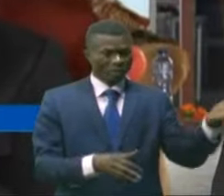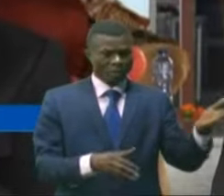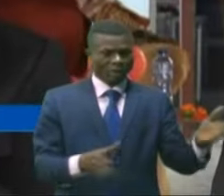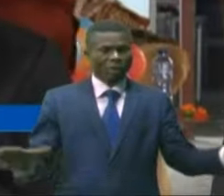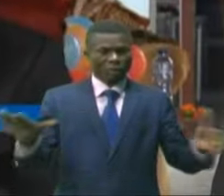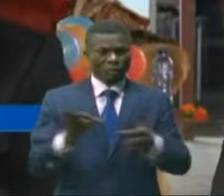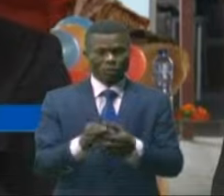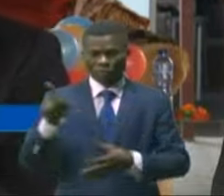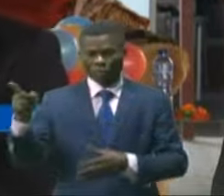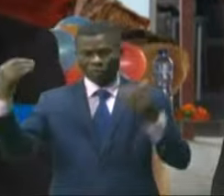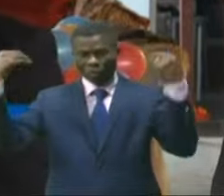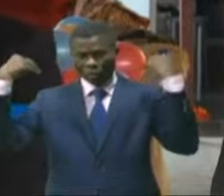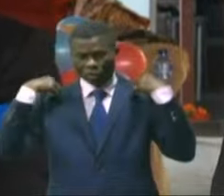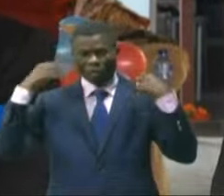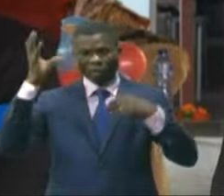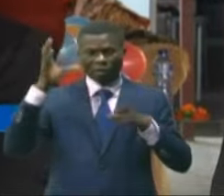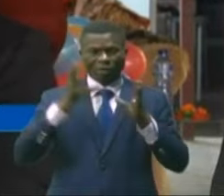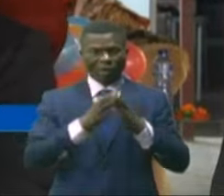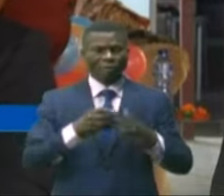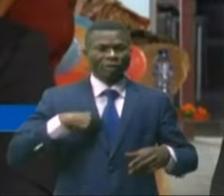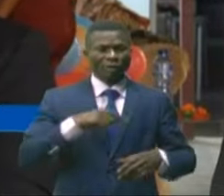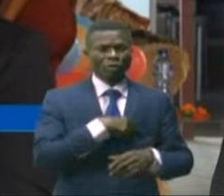ensemble et nous collaborons